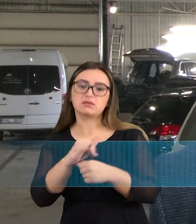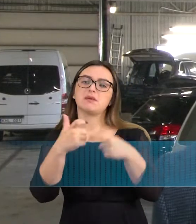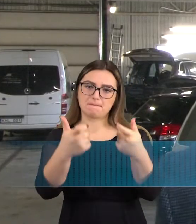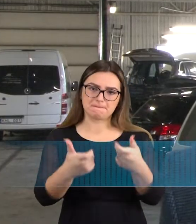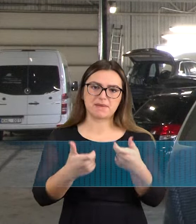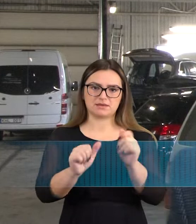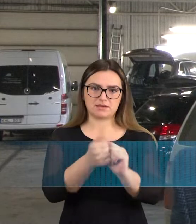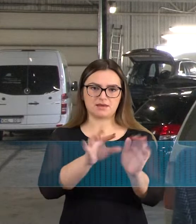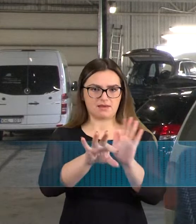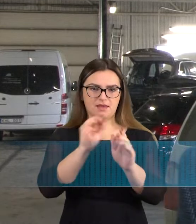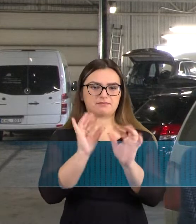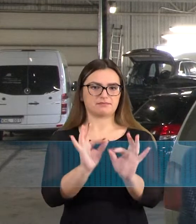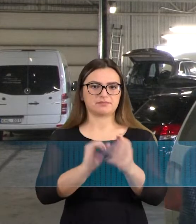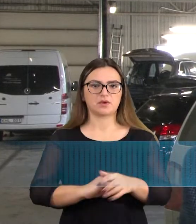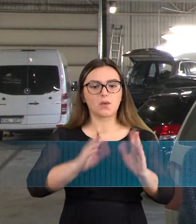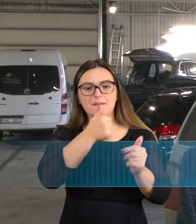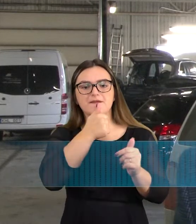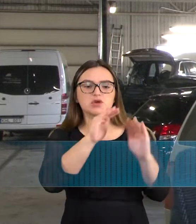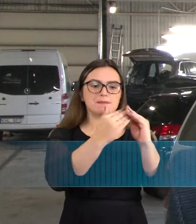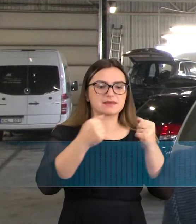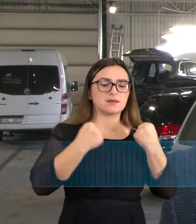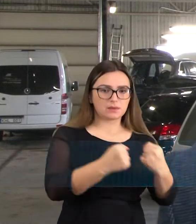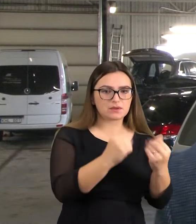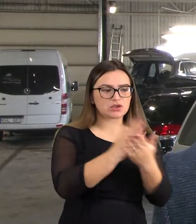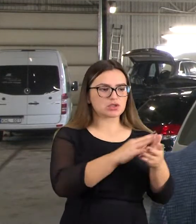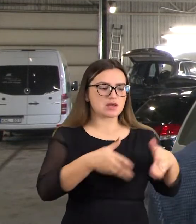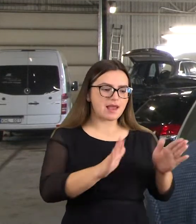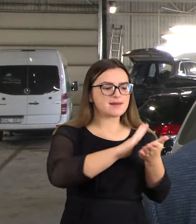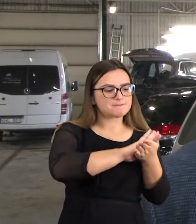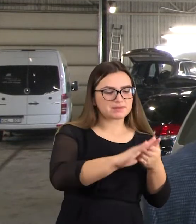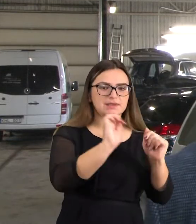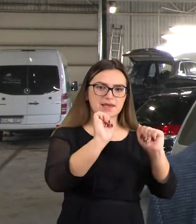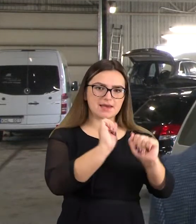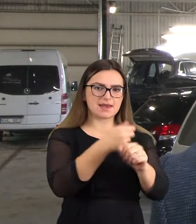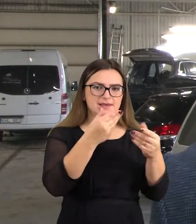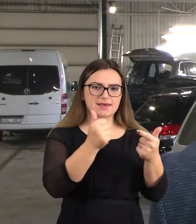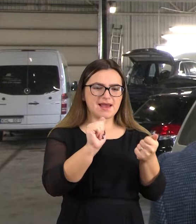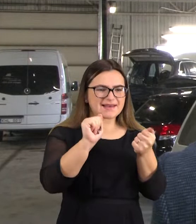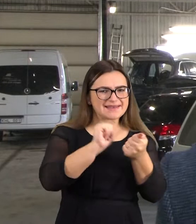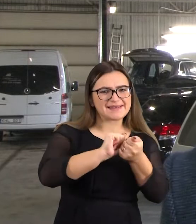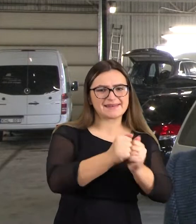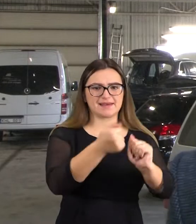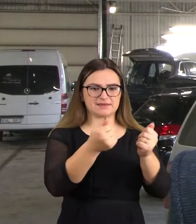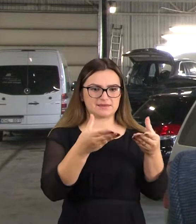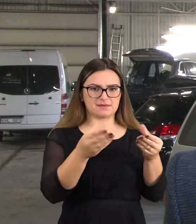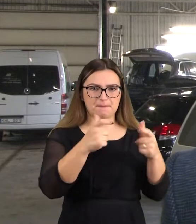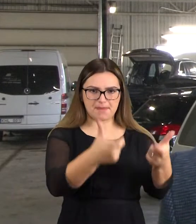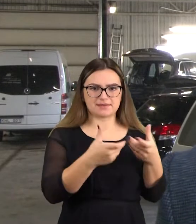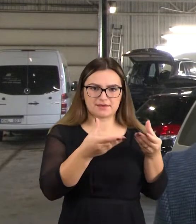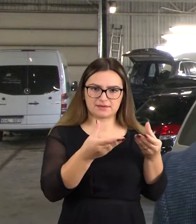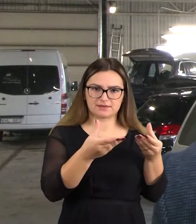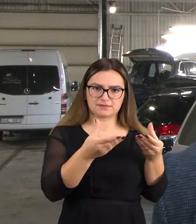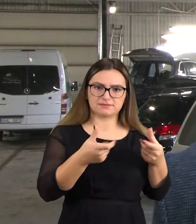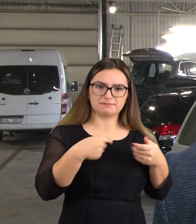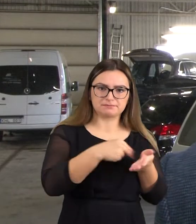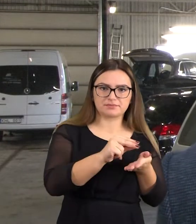Jeigu miesto sąlygos, dažniausiai keliai būna švarūs ir tvarkingi, reikėtų rinktis kietesnio mišinio padangas. Jos nėra būtinos